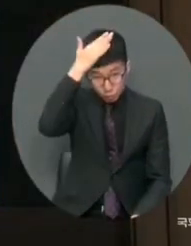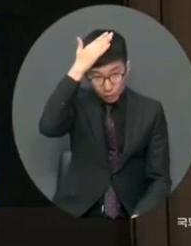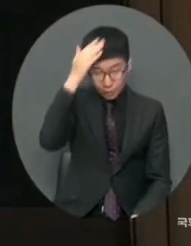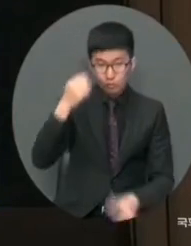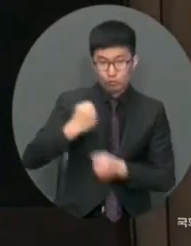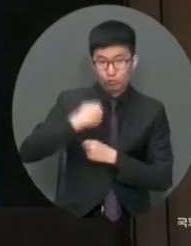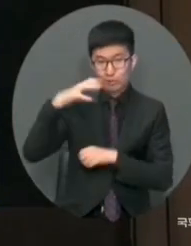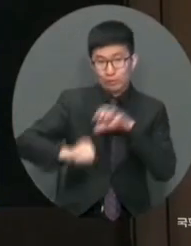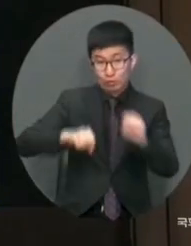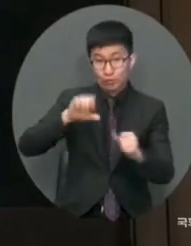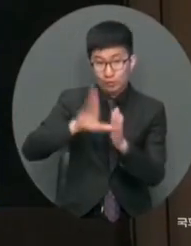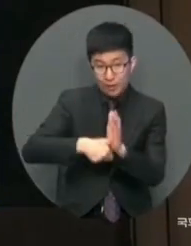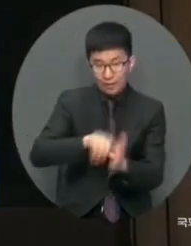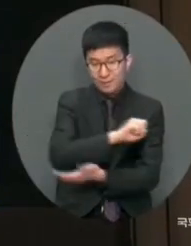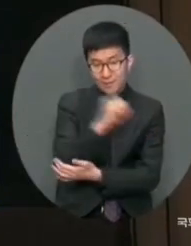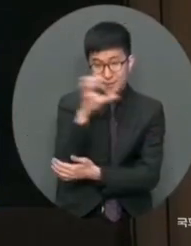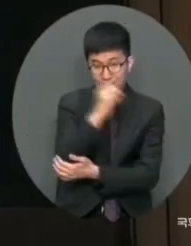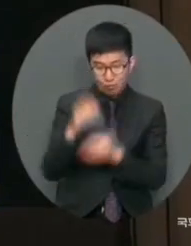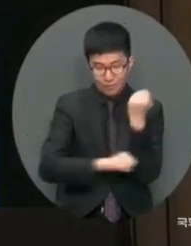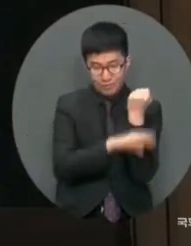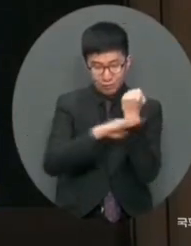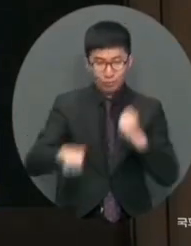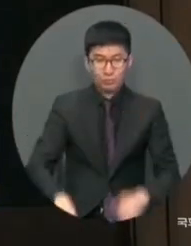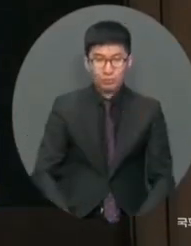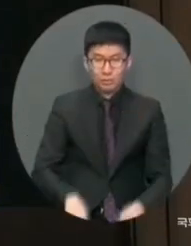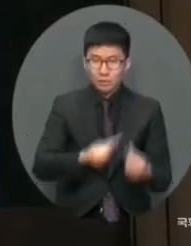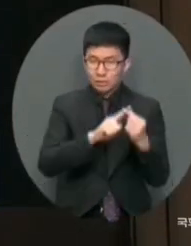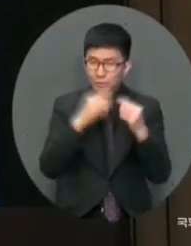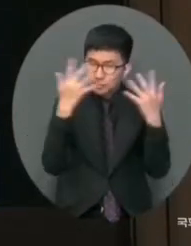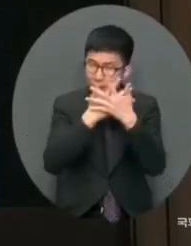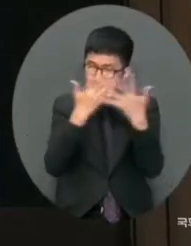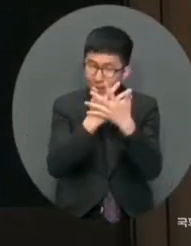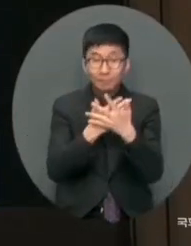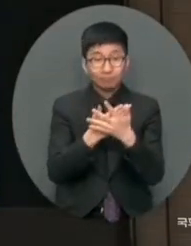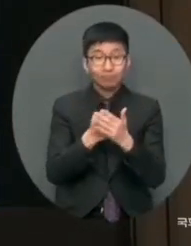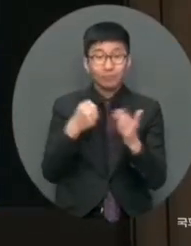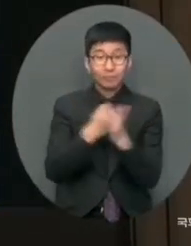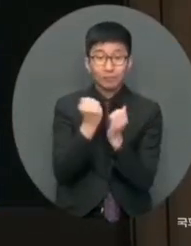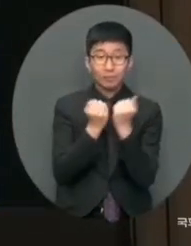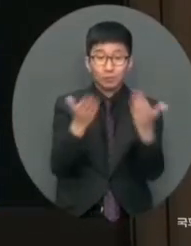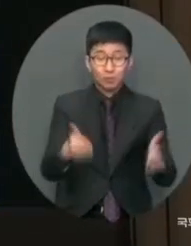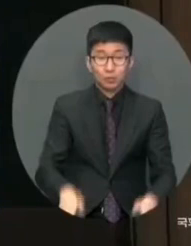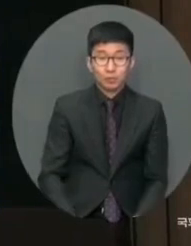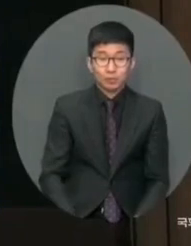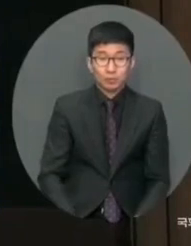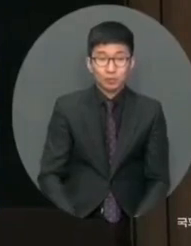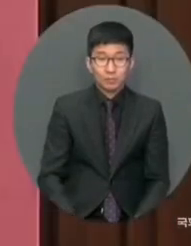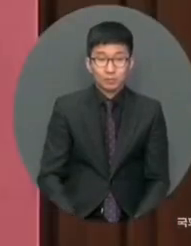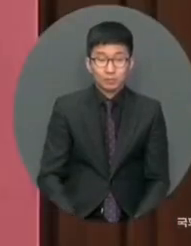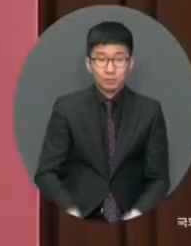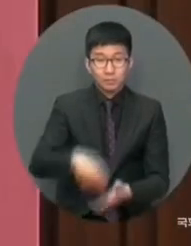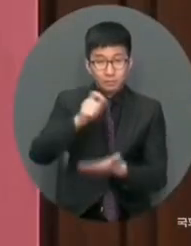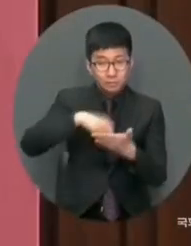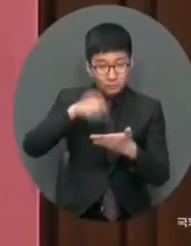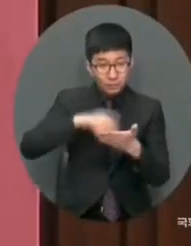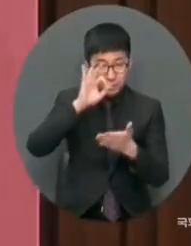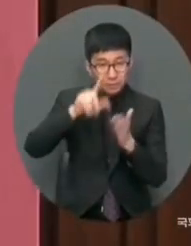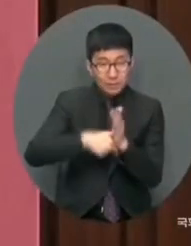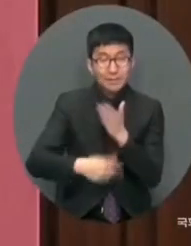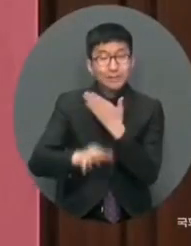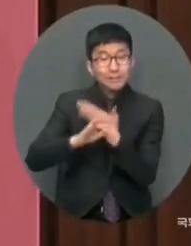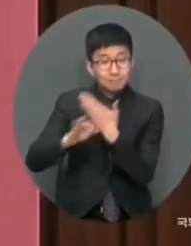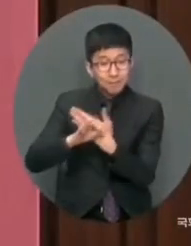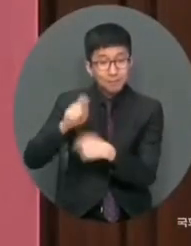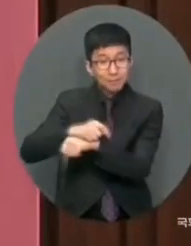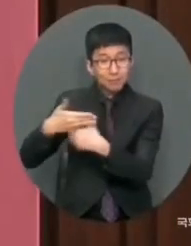군사정권 시절의 보도지침입니다. 글씨가 잘 흐릿해서 제가 좀 읽어드리면 스케치 기사에서 임시 집무실에